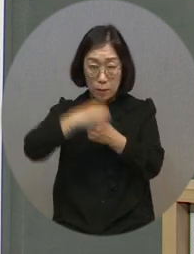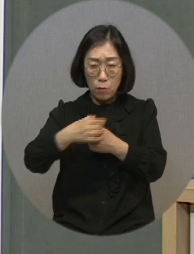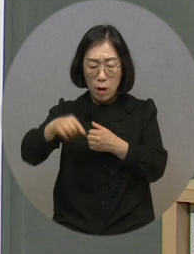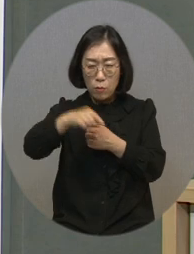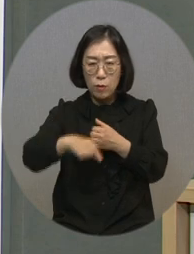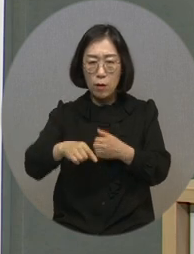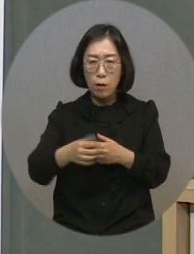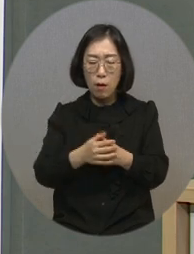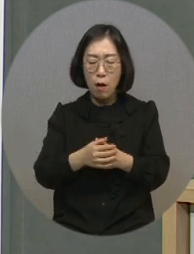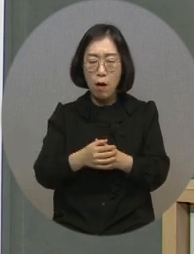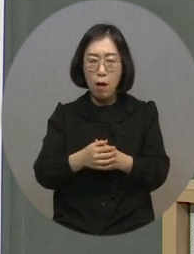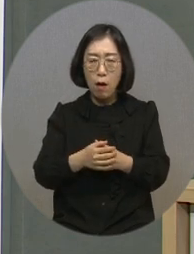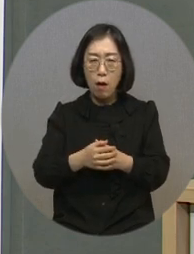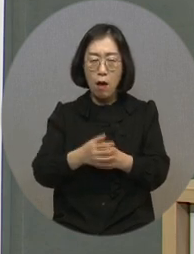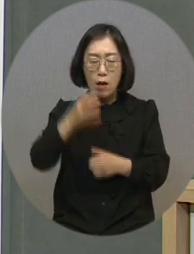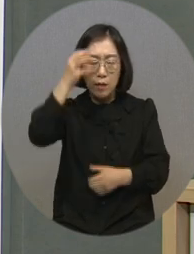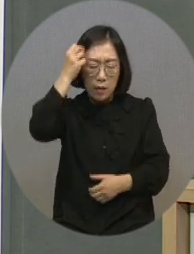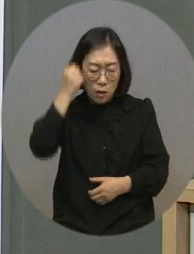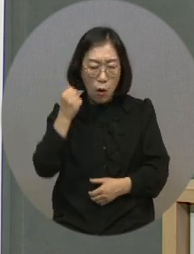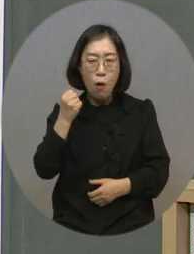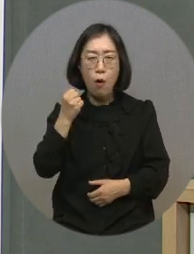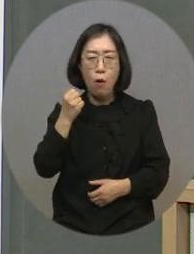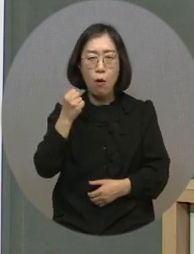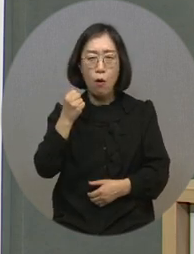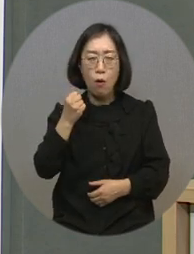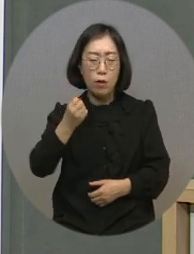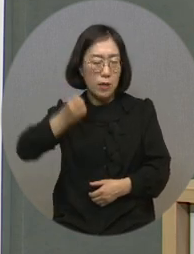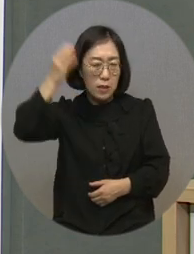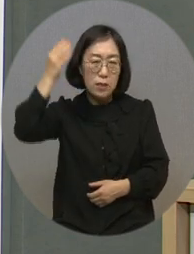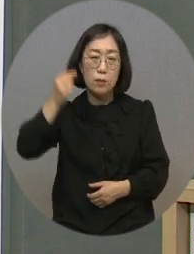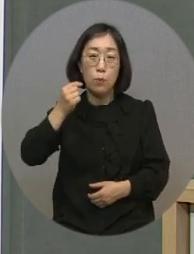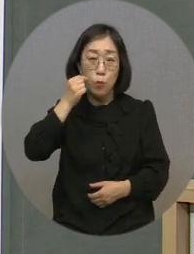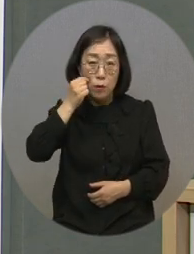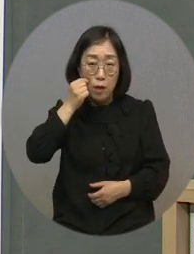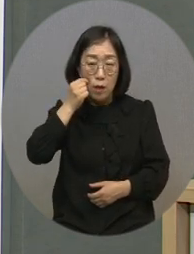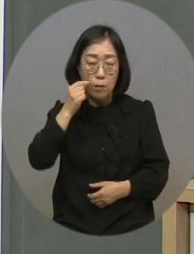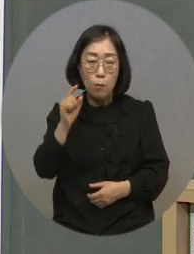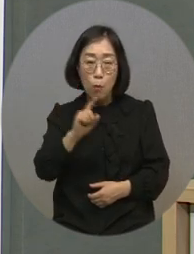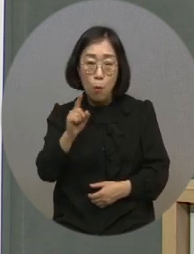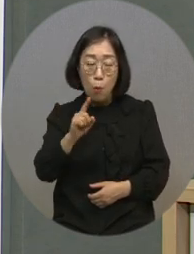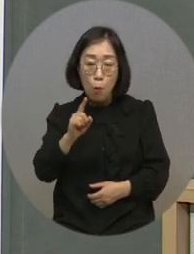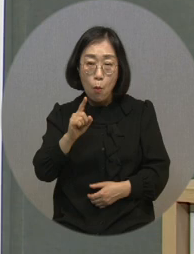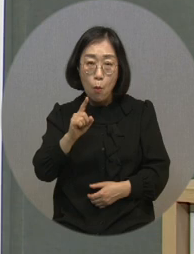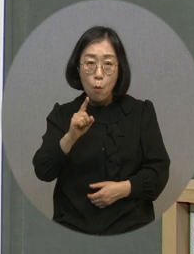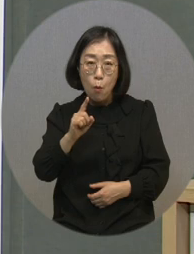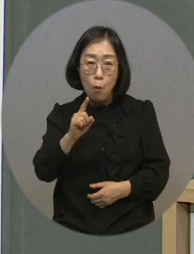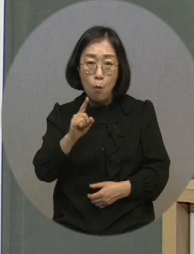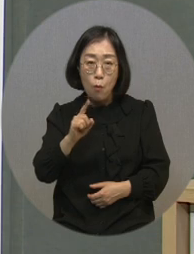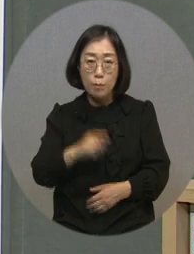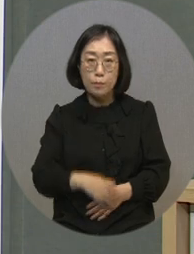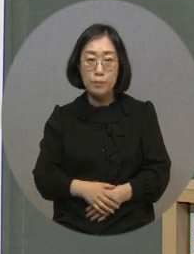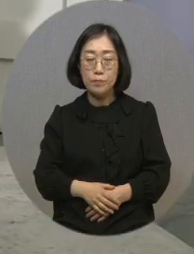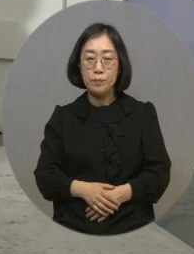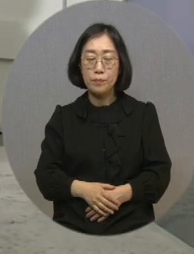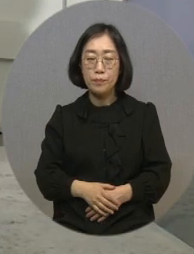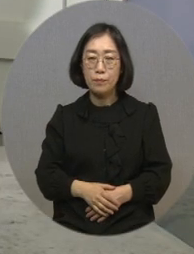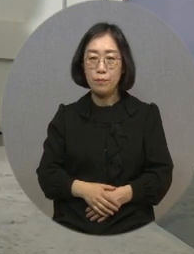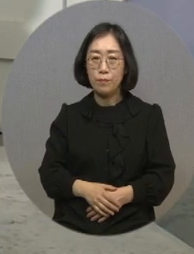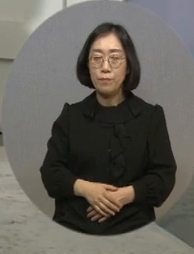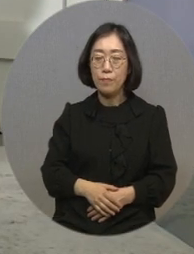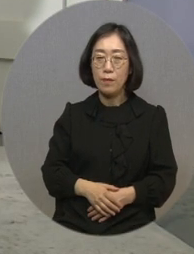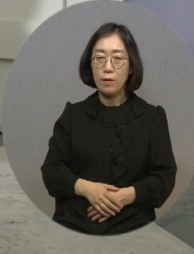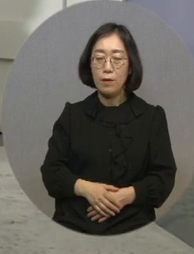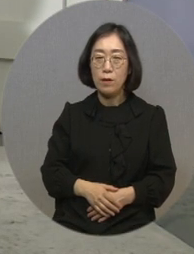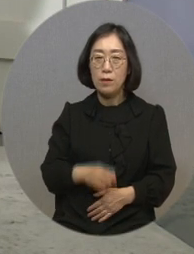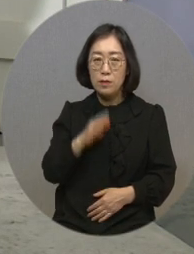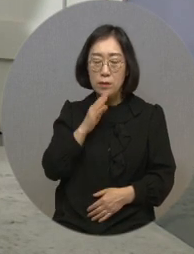잊혀지지 않는 사건들 뭐 많이 있을 텐데 그중에 네. 기억에 남는 거. 그러니까는